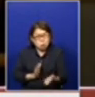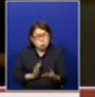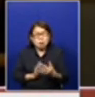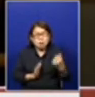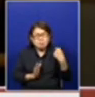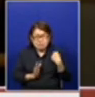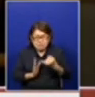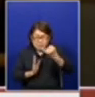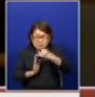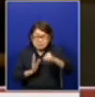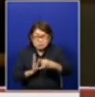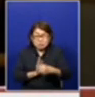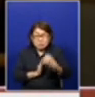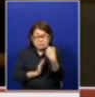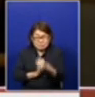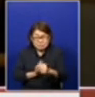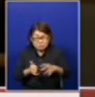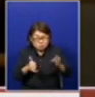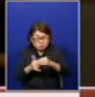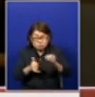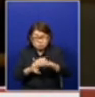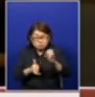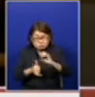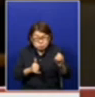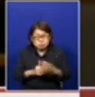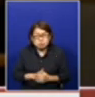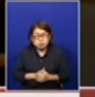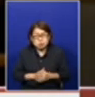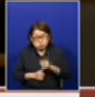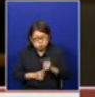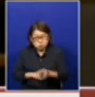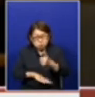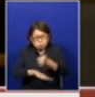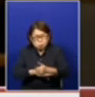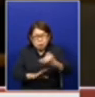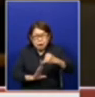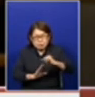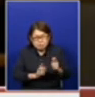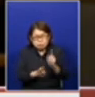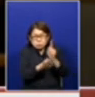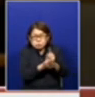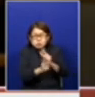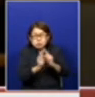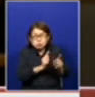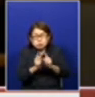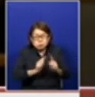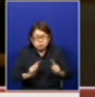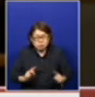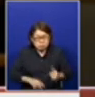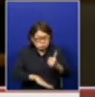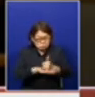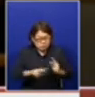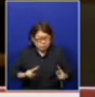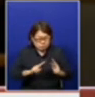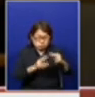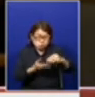ดจะเอายังไงดีเริ่มยังไงดีถึงท่านจะให้ไปเปิดเรียนเดือนหน้าท่านก็ต้องเริ่ม